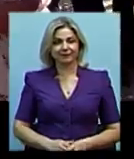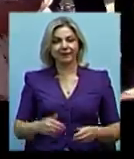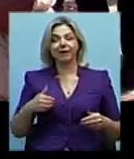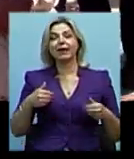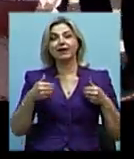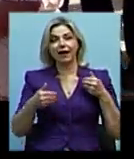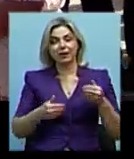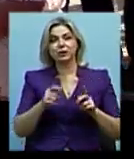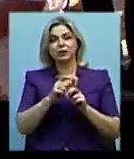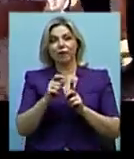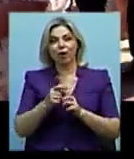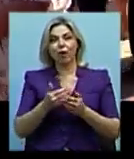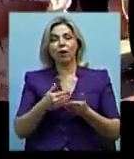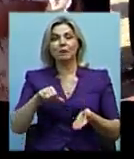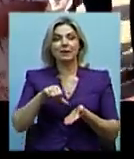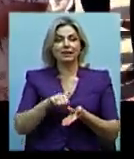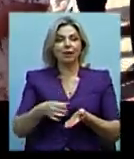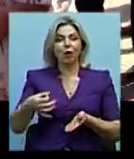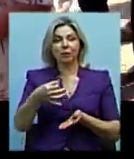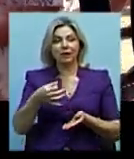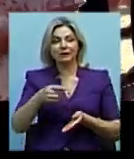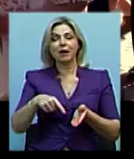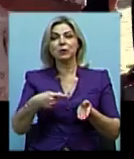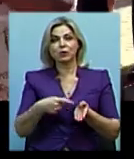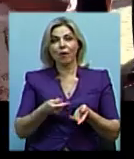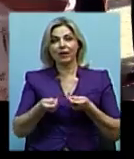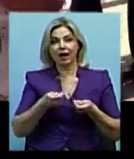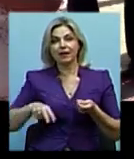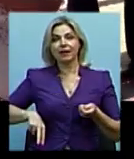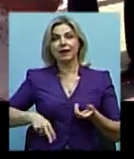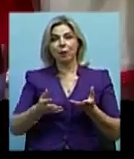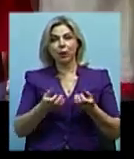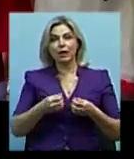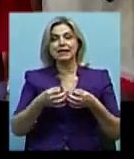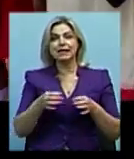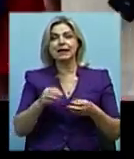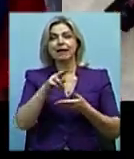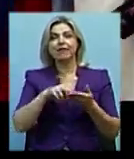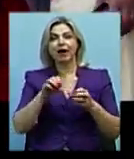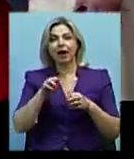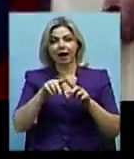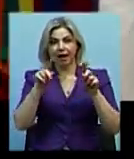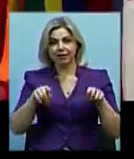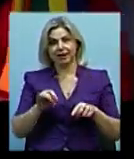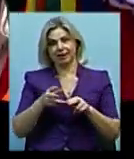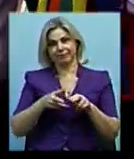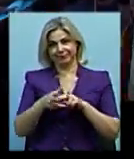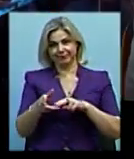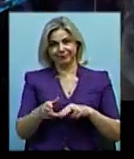Вітальні слова від представників обласної та міської влади, директор школи отримує сертифікат. Перерізають стрічку.